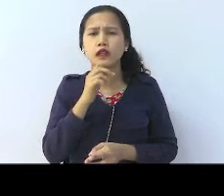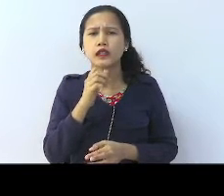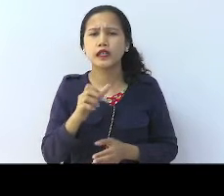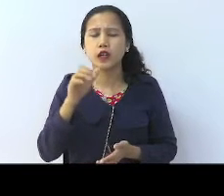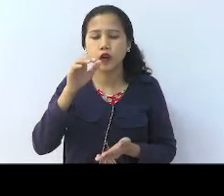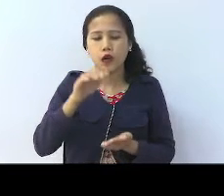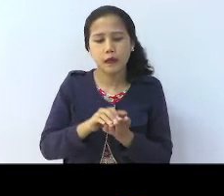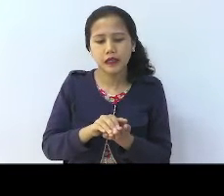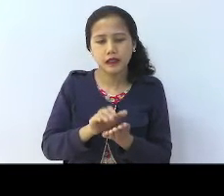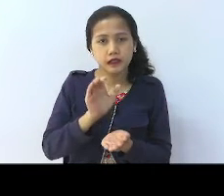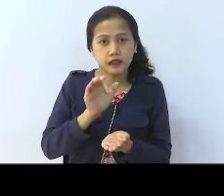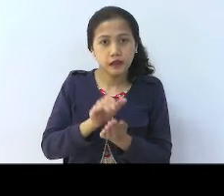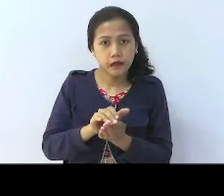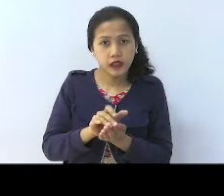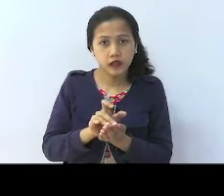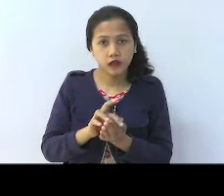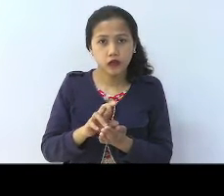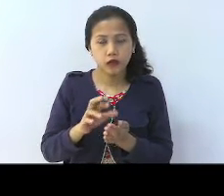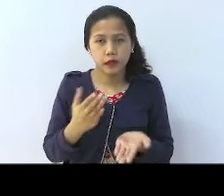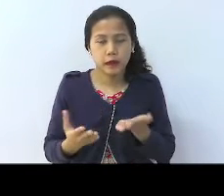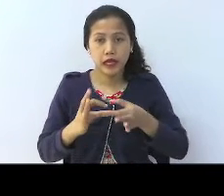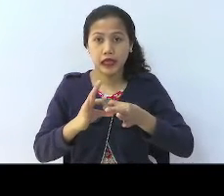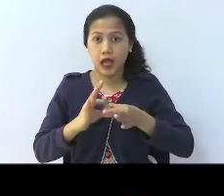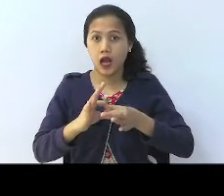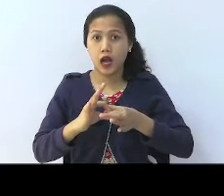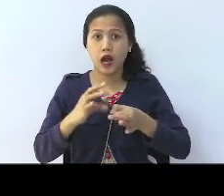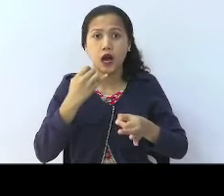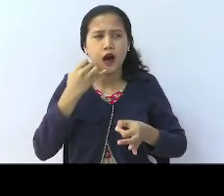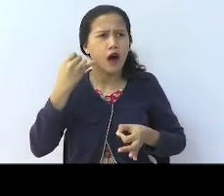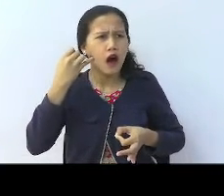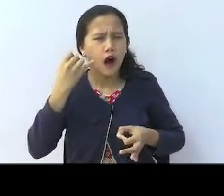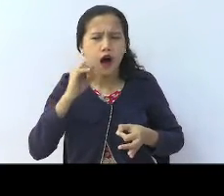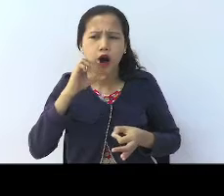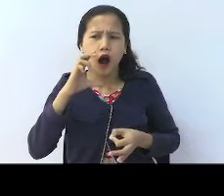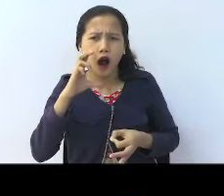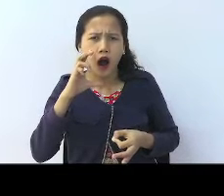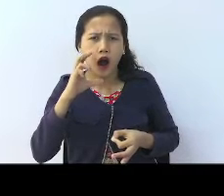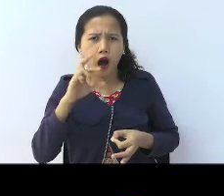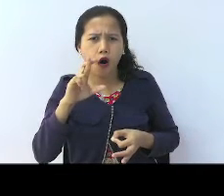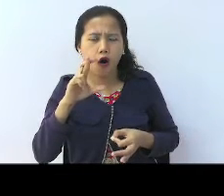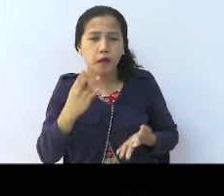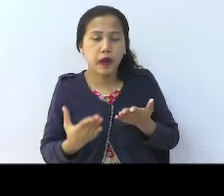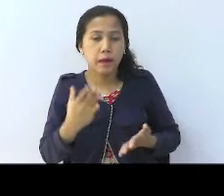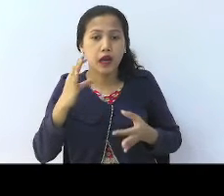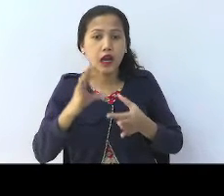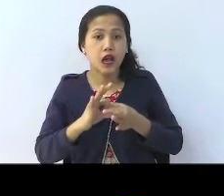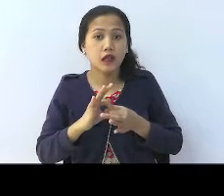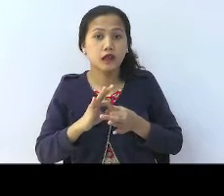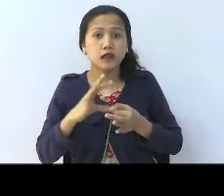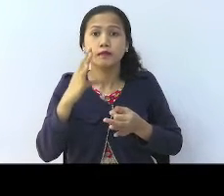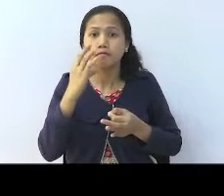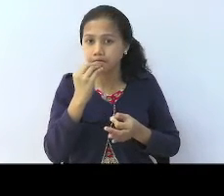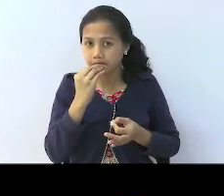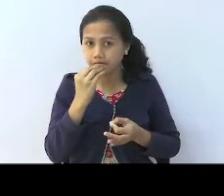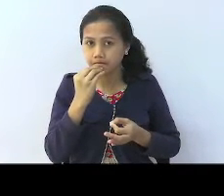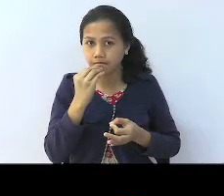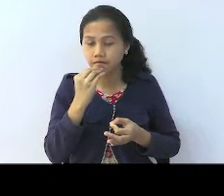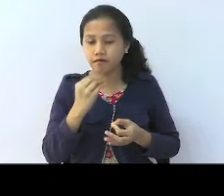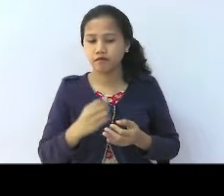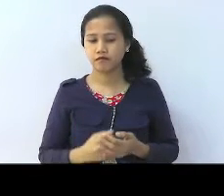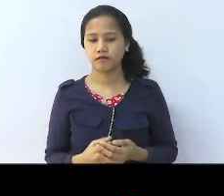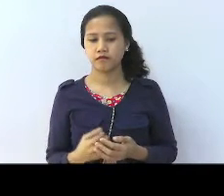umabot sa buong mukha at sa leeg. Paninigas ng mga muscles sa panga. Hindi maigalaw ng husto ang panga. Hindi mo